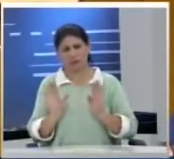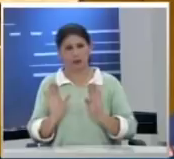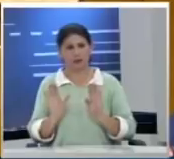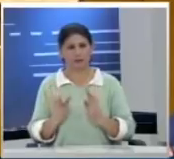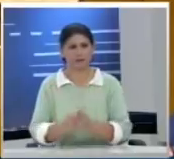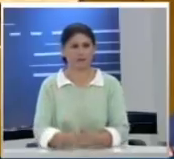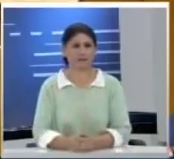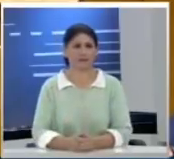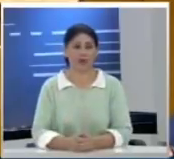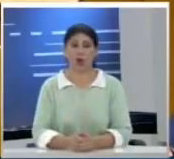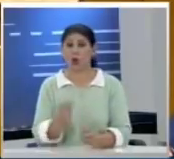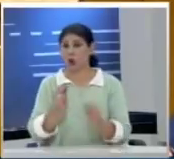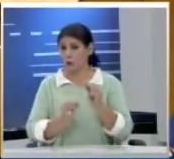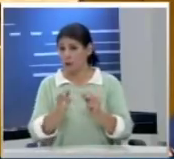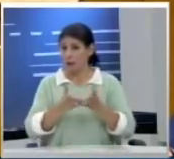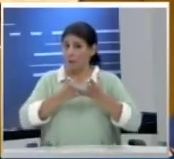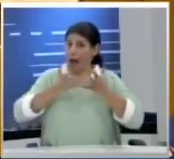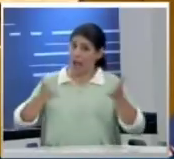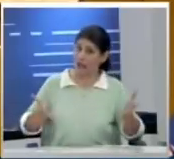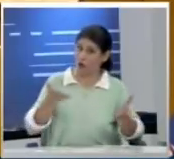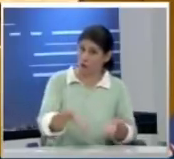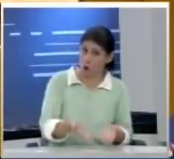που τους μάραν είναι ότι είπε ότι ήταν το μεγαλύτερο.